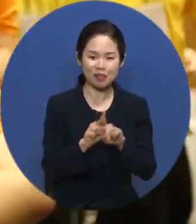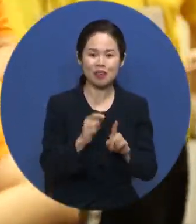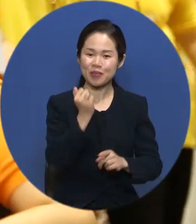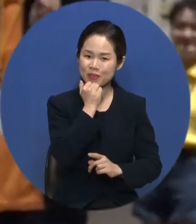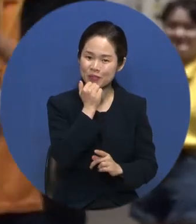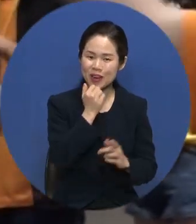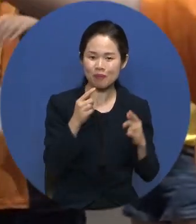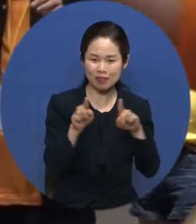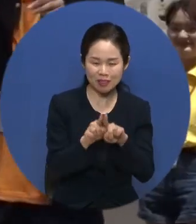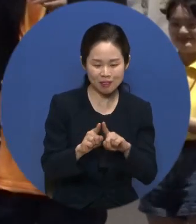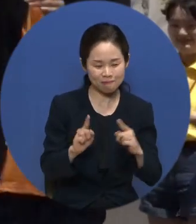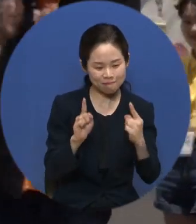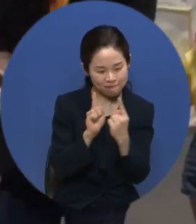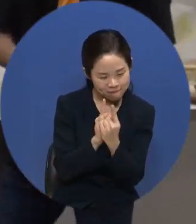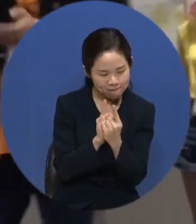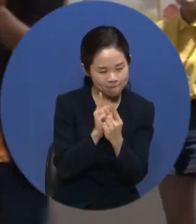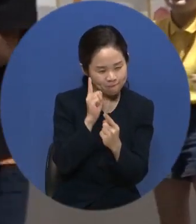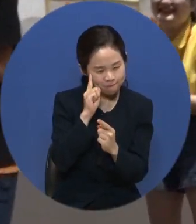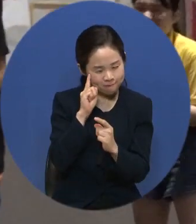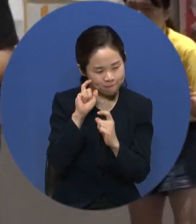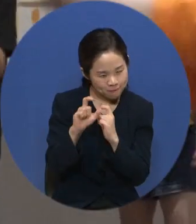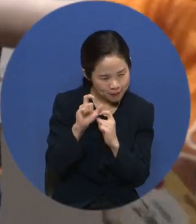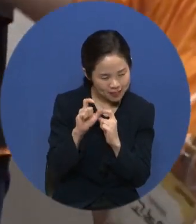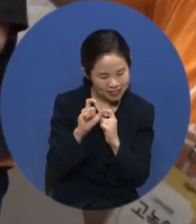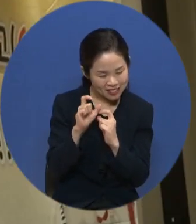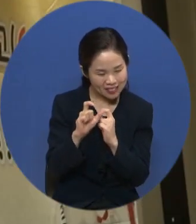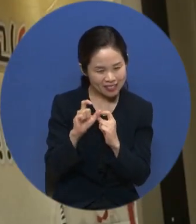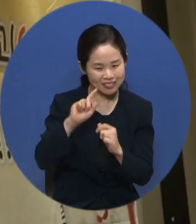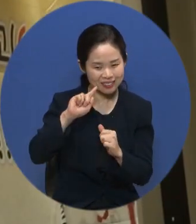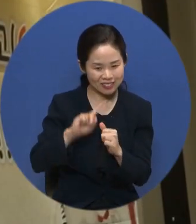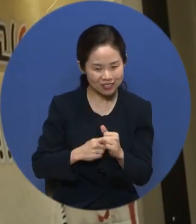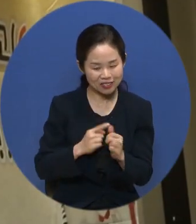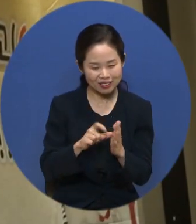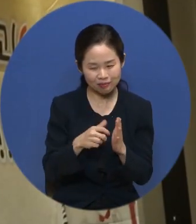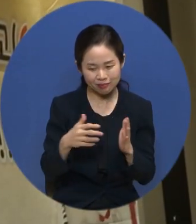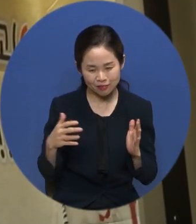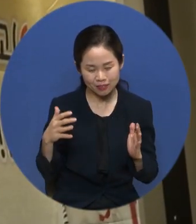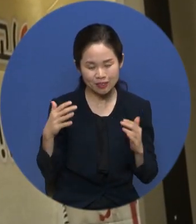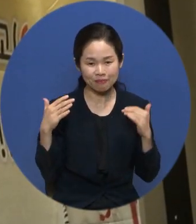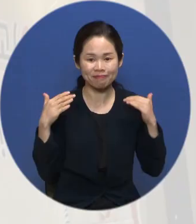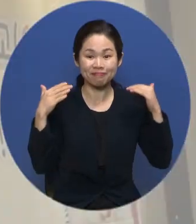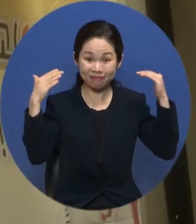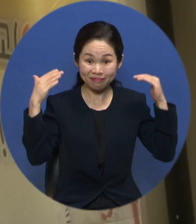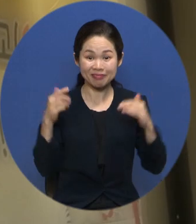맞대 고민하며 한 뼘 더 자라났을 그들의 꿈 이야기.